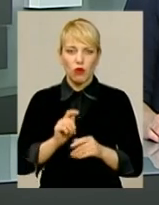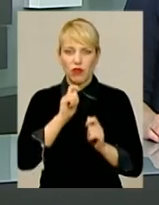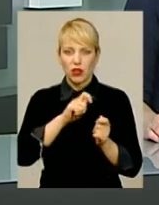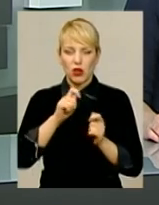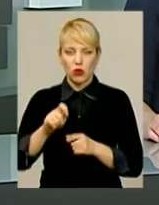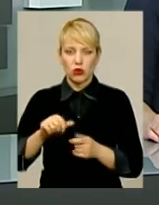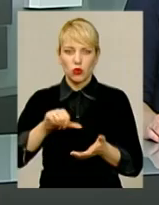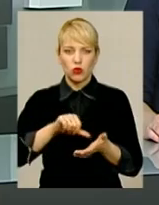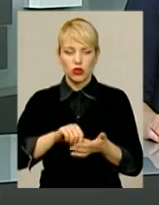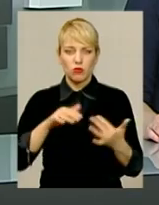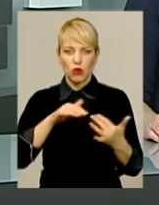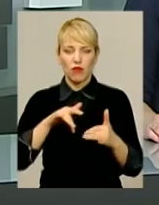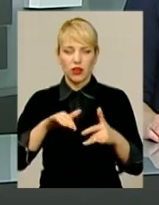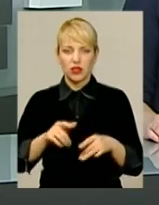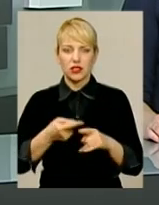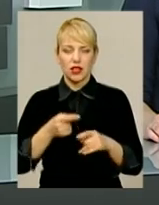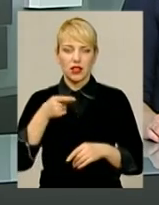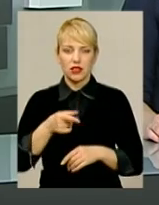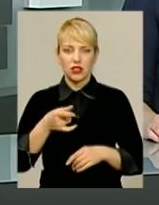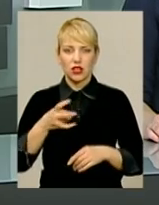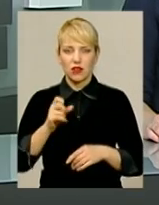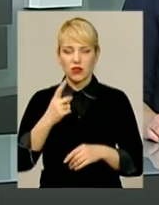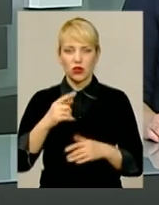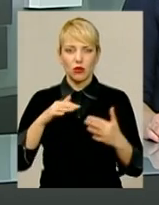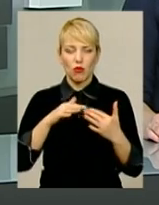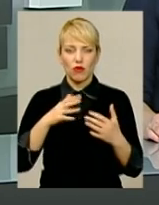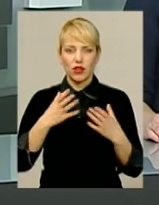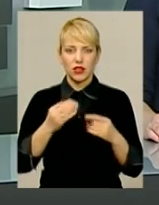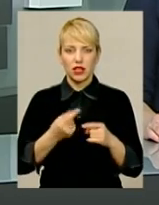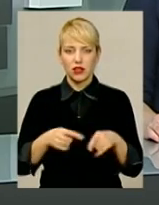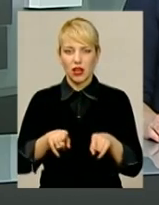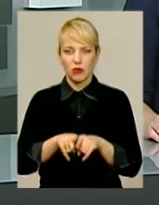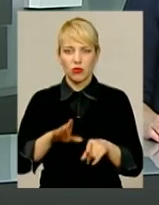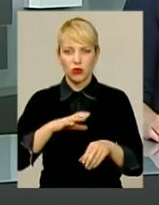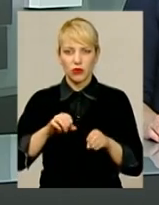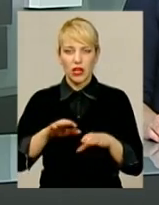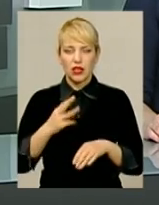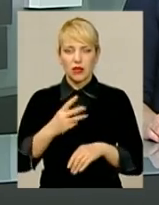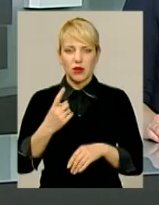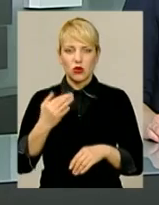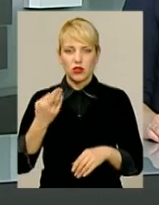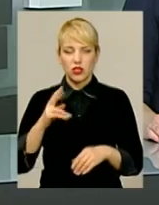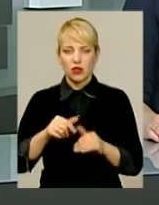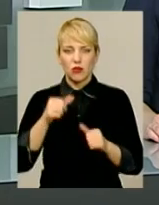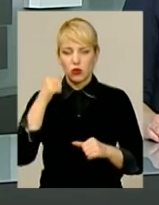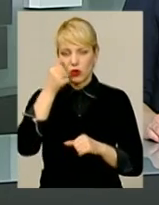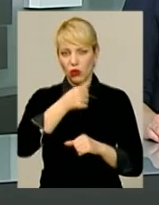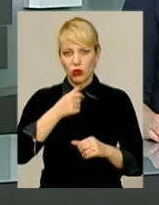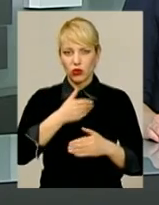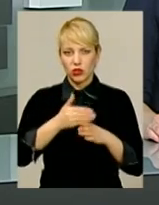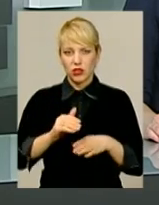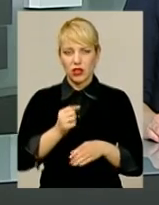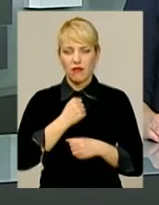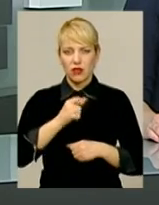Це 1000 гривень за один бойовий день. Таку винагороду встановив Кабмін 31 січня минулого року. Частина військових ці